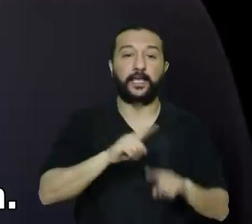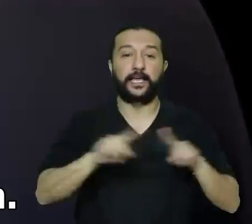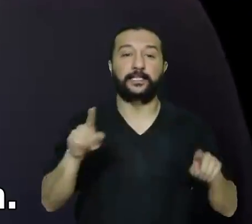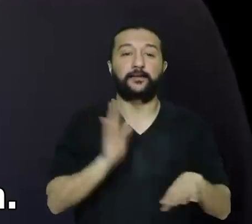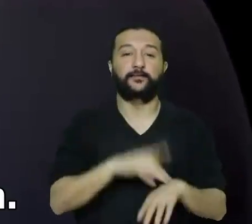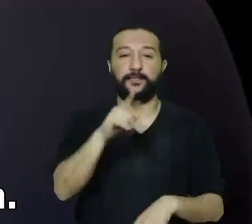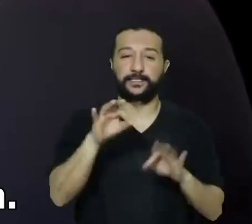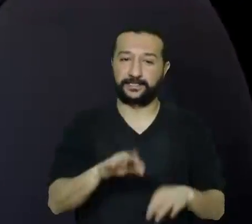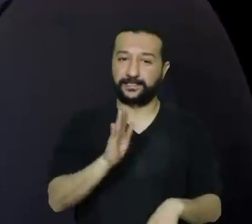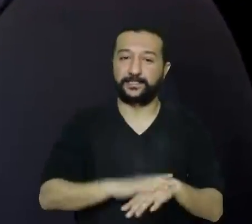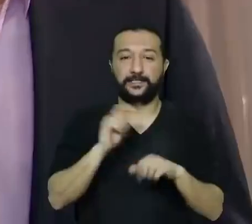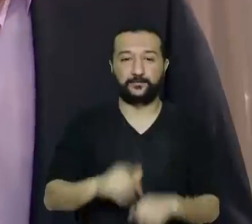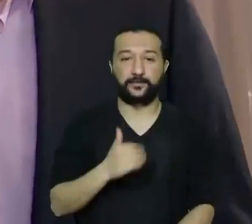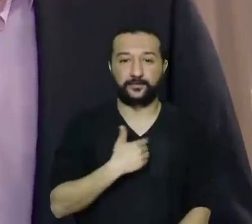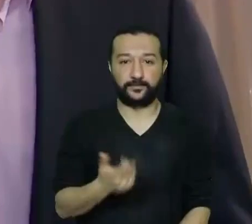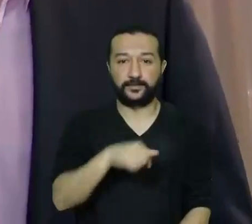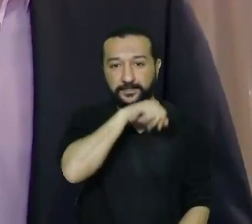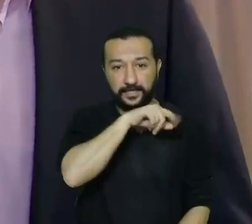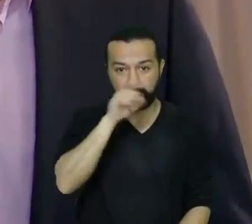yapamazdım. Sayende şimdi yapacağım.